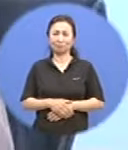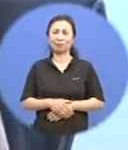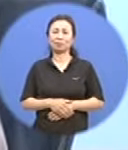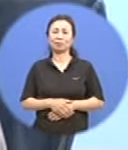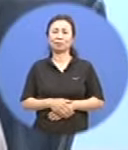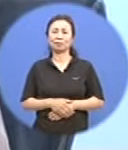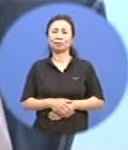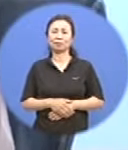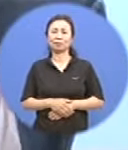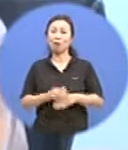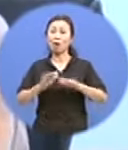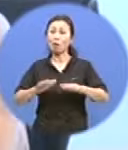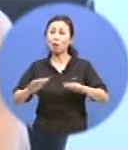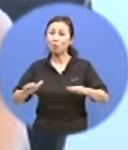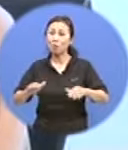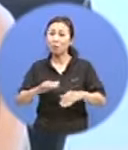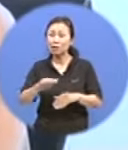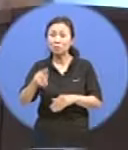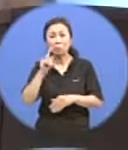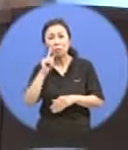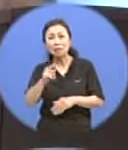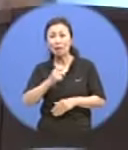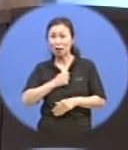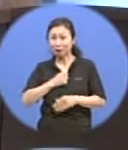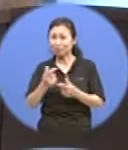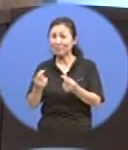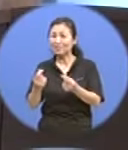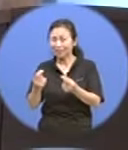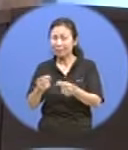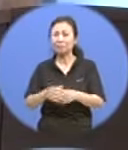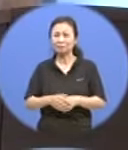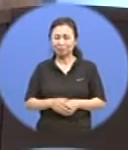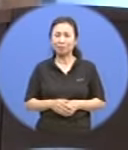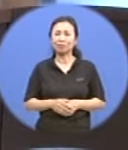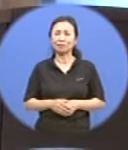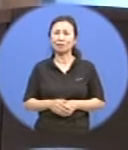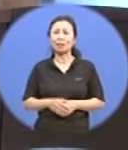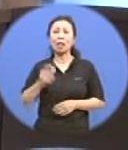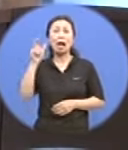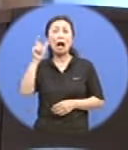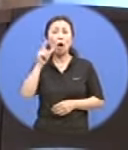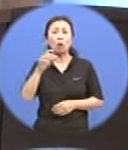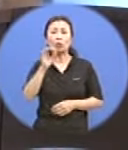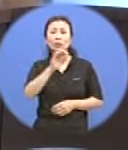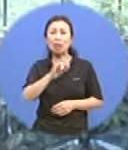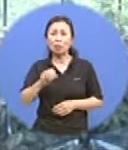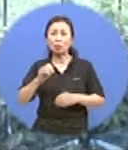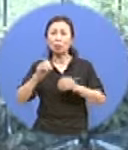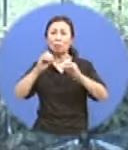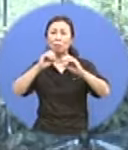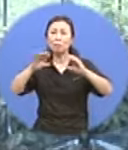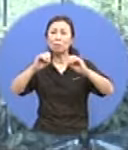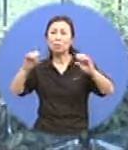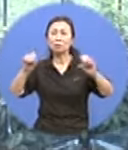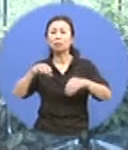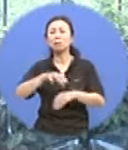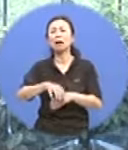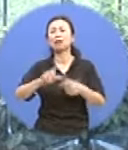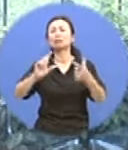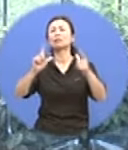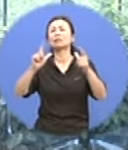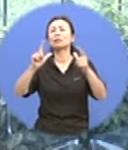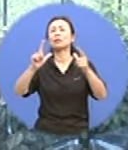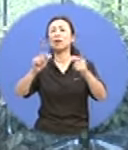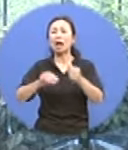るほど、子どもたちに分かるようになってるんですね。 そうですね、これは私たちの製品をアピールする場ではなくて、環境問